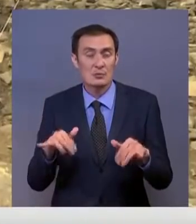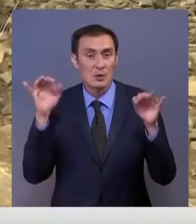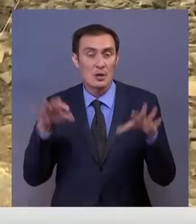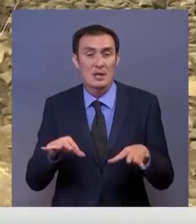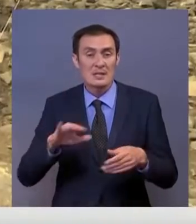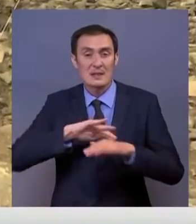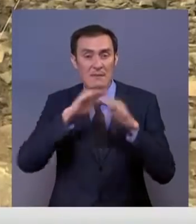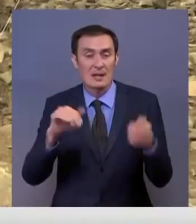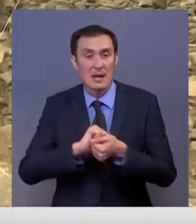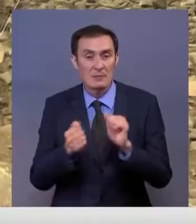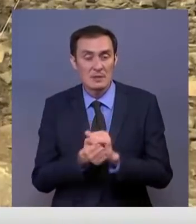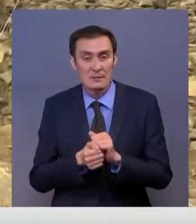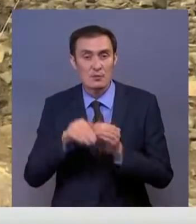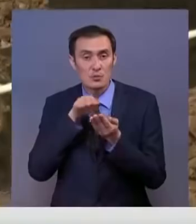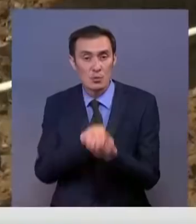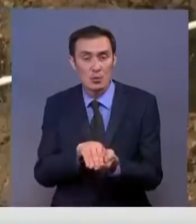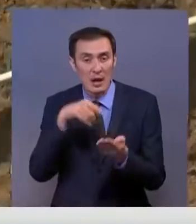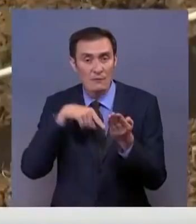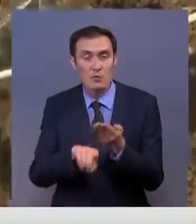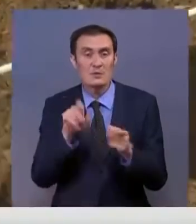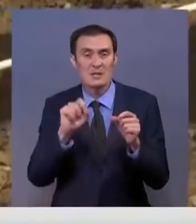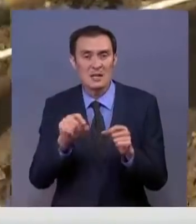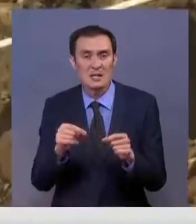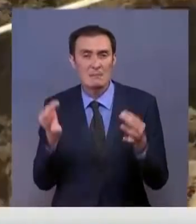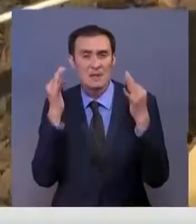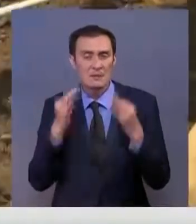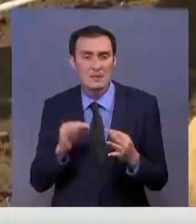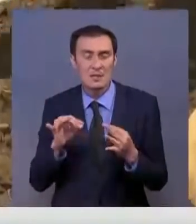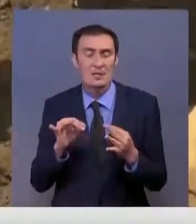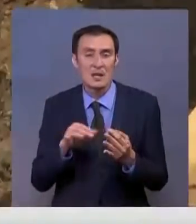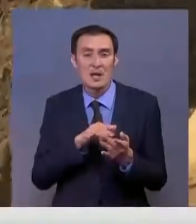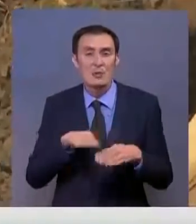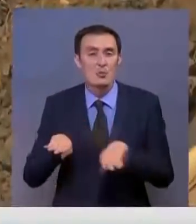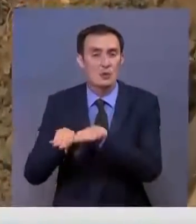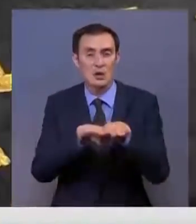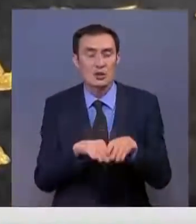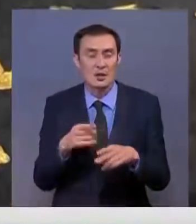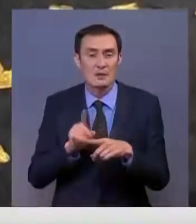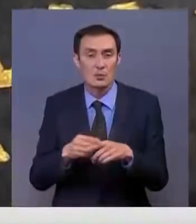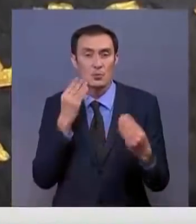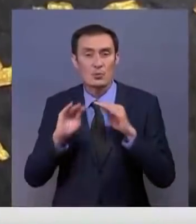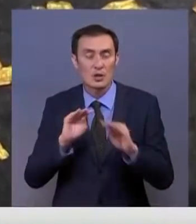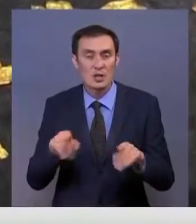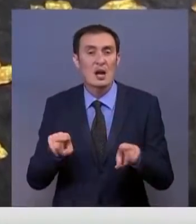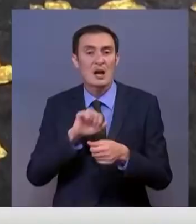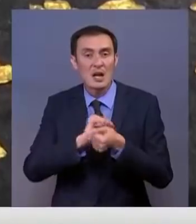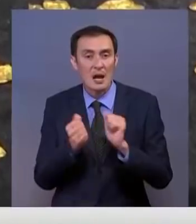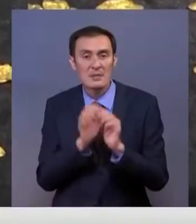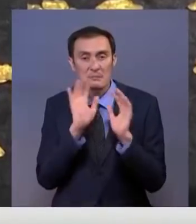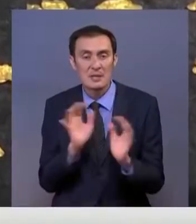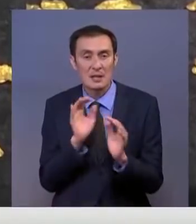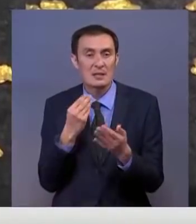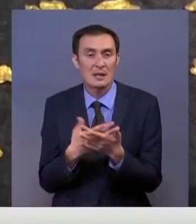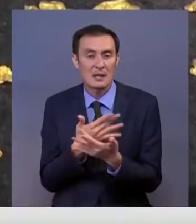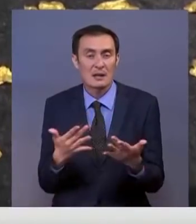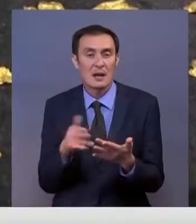Заваленный каменистым грунтом схрон, а в нем золотые подвески и набор погребальных украшений. Именно камни сберегли драгоценности